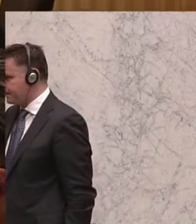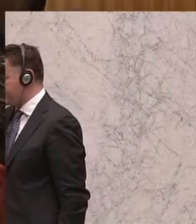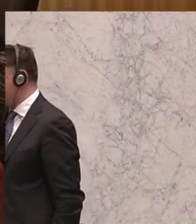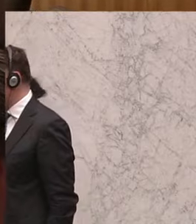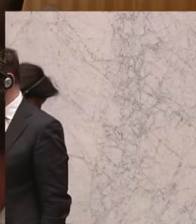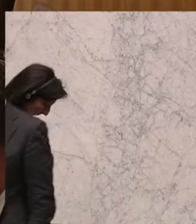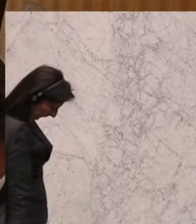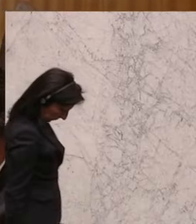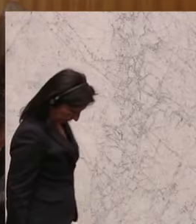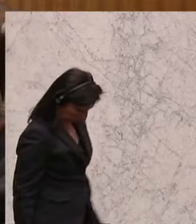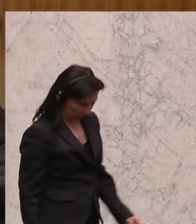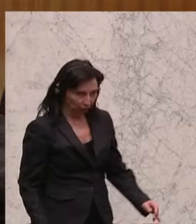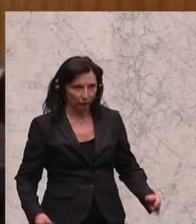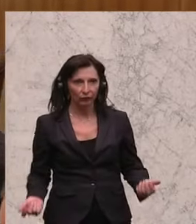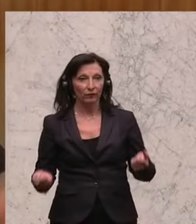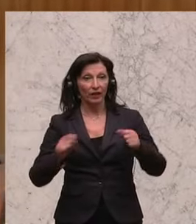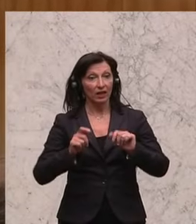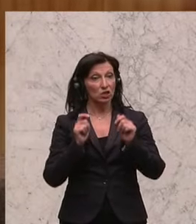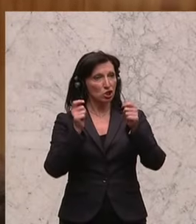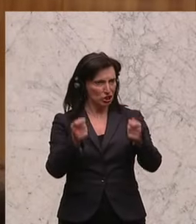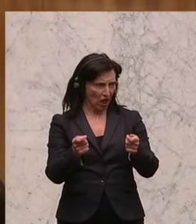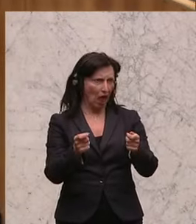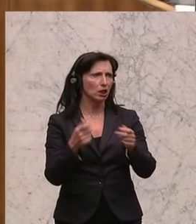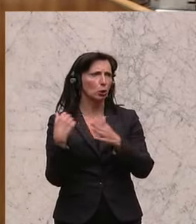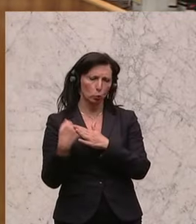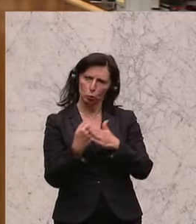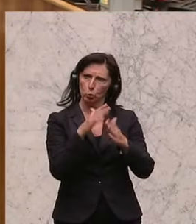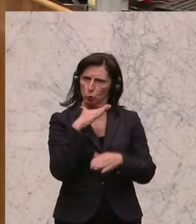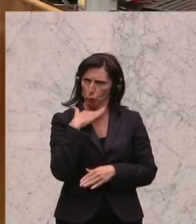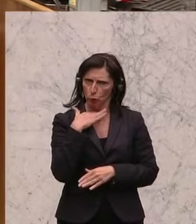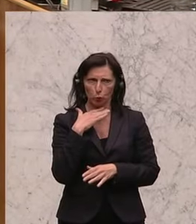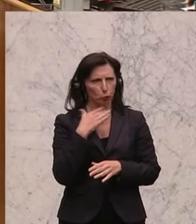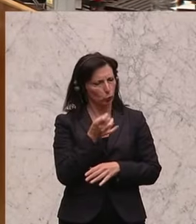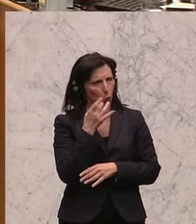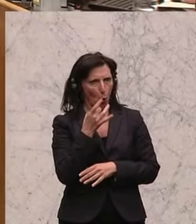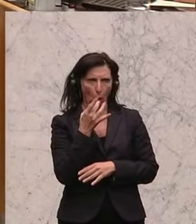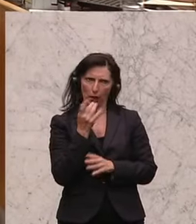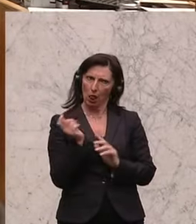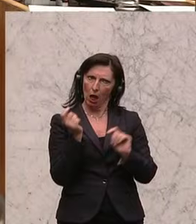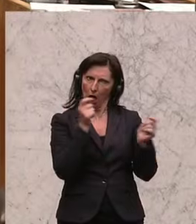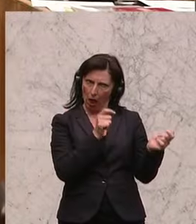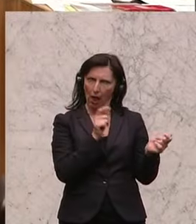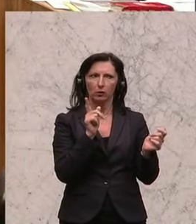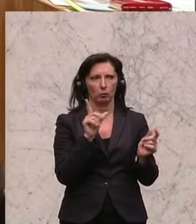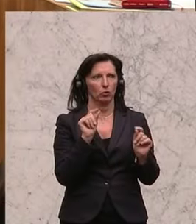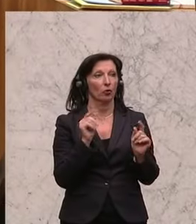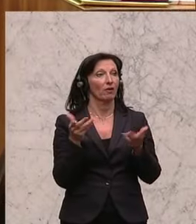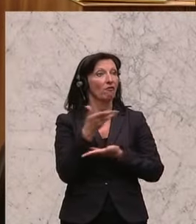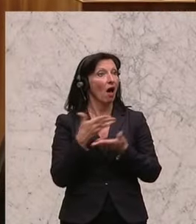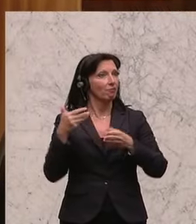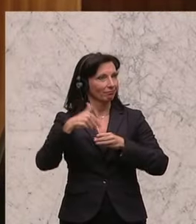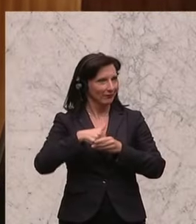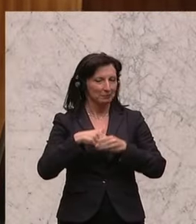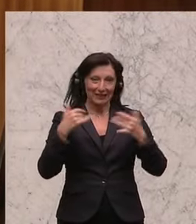Eine ordentliche Ausbildung für Triebfahrzeugführer sowie mehr Sicherheitskontrollen im Zugverkehr und